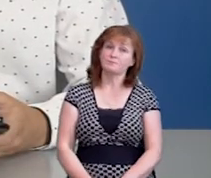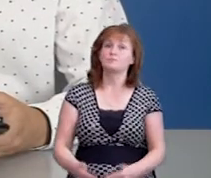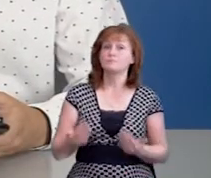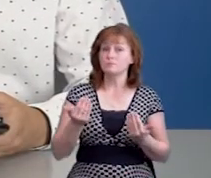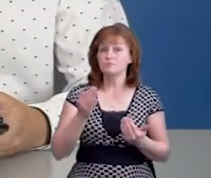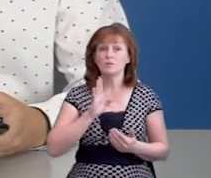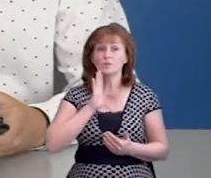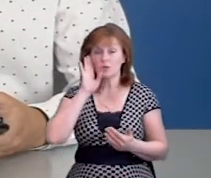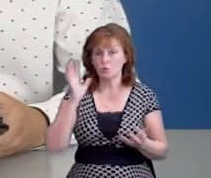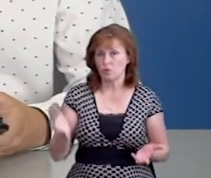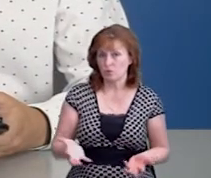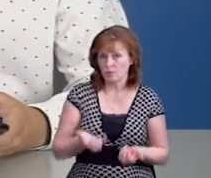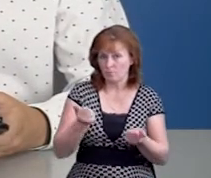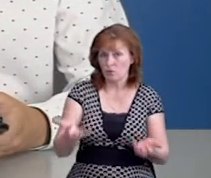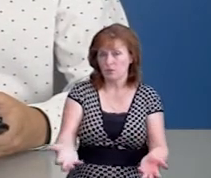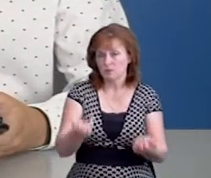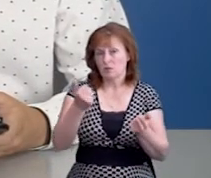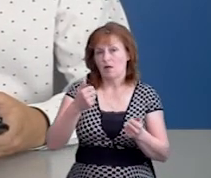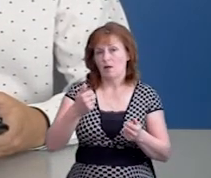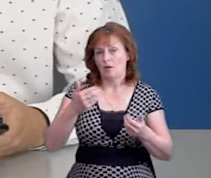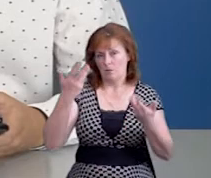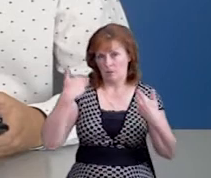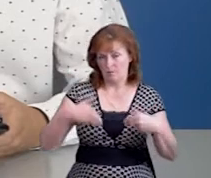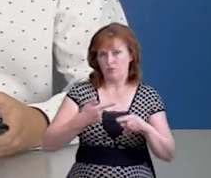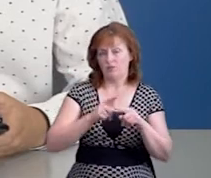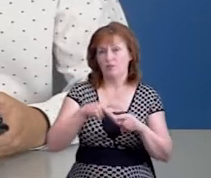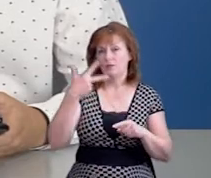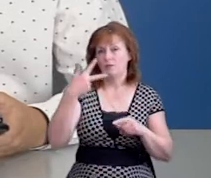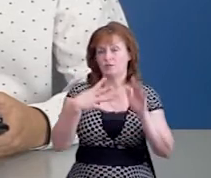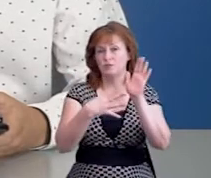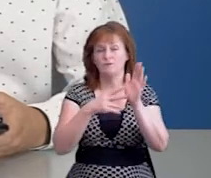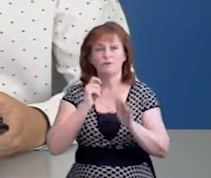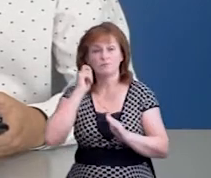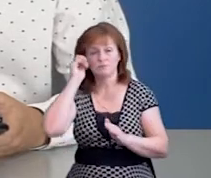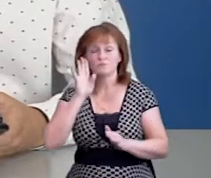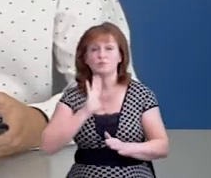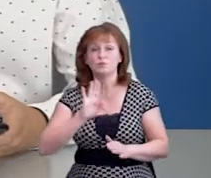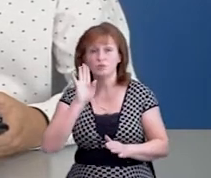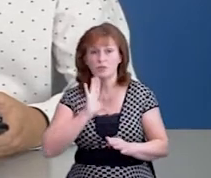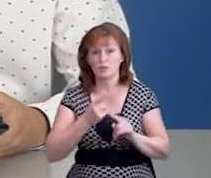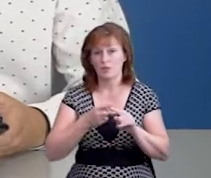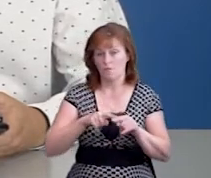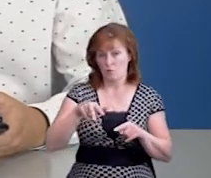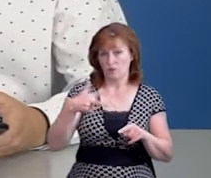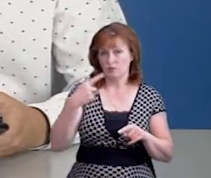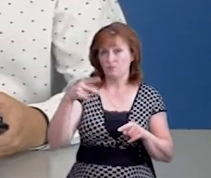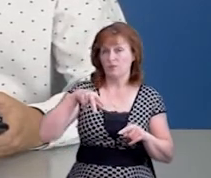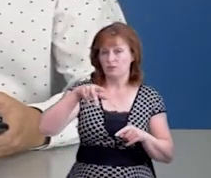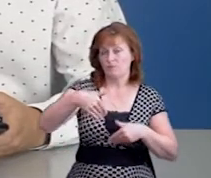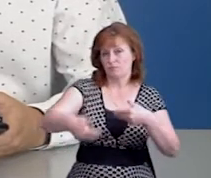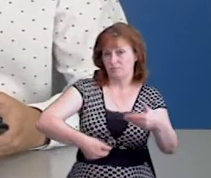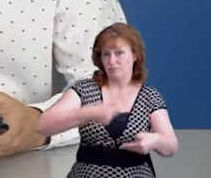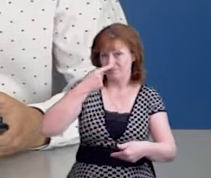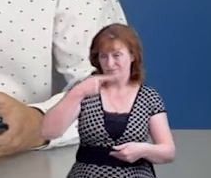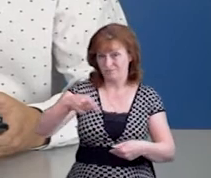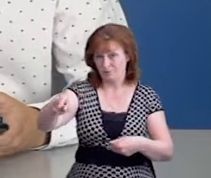Сьогодні зранку рятувальники дістали тіло 39-річної чернігівки, яка в неділю 9 серпня пішла купатися неподалік пляжу «Золотий